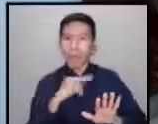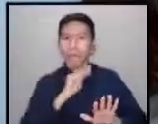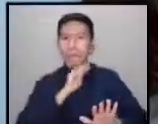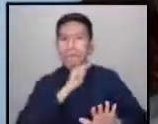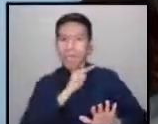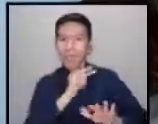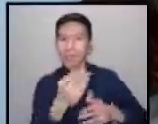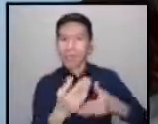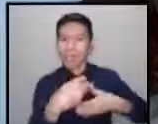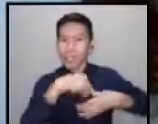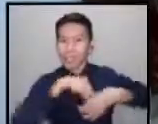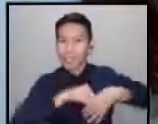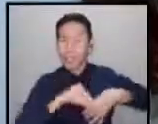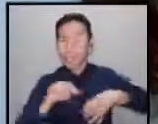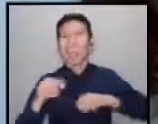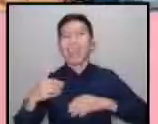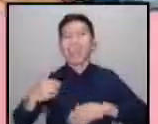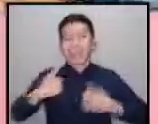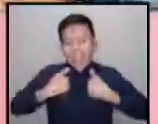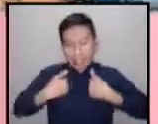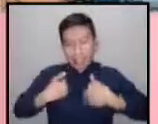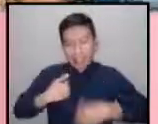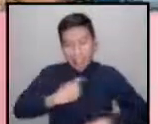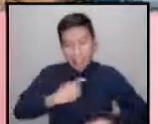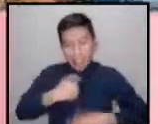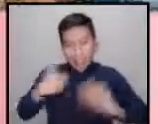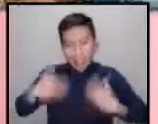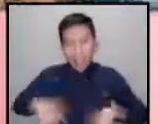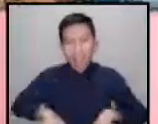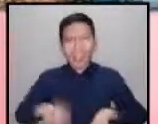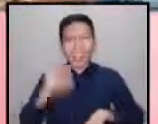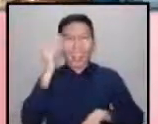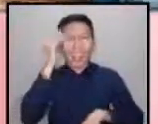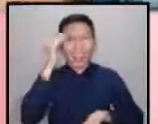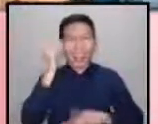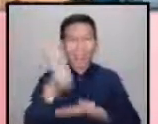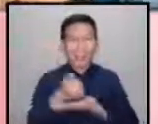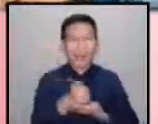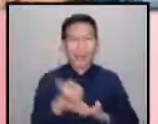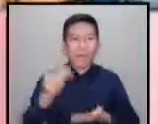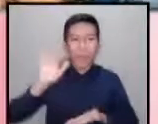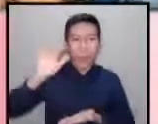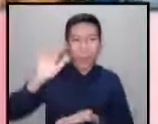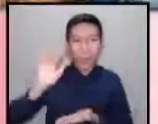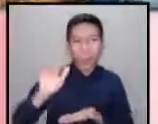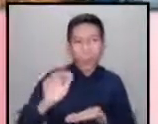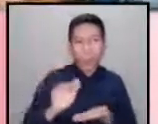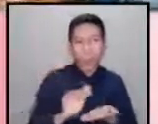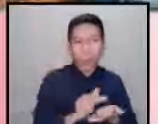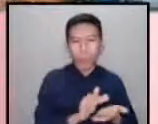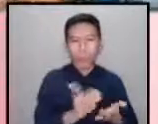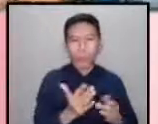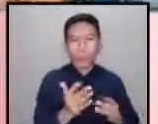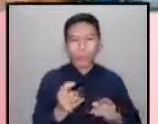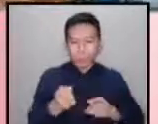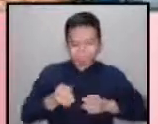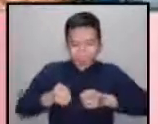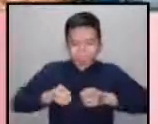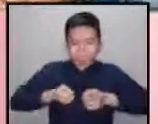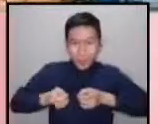a activated suppression or activated activation. Ibig sabihin, pwede